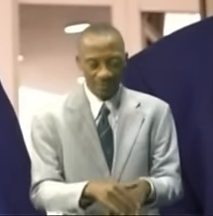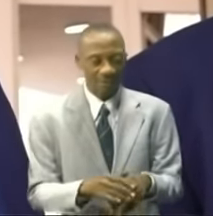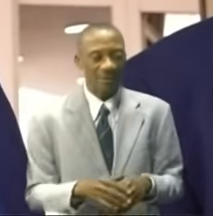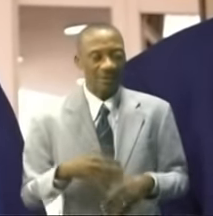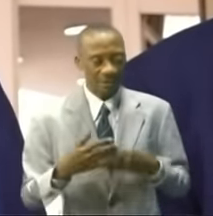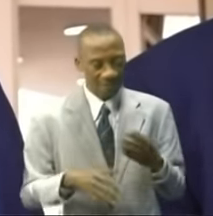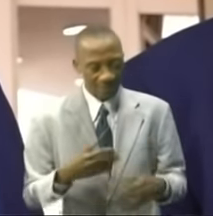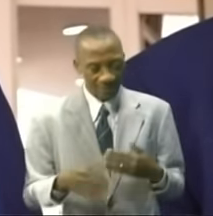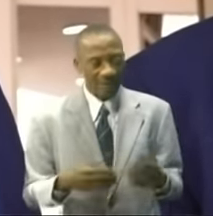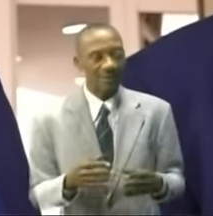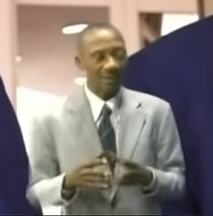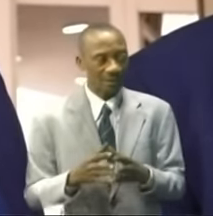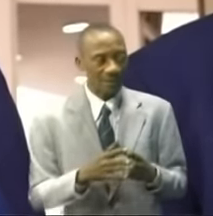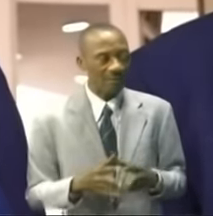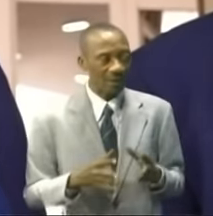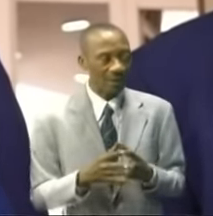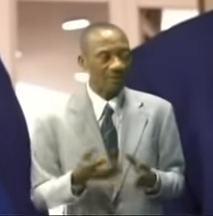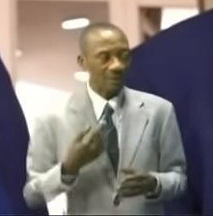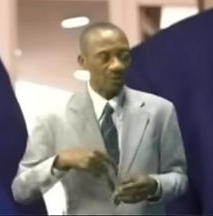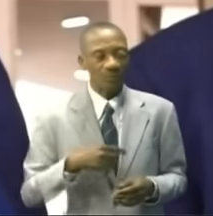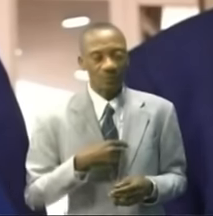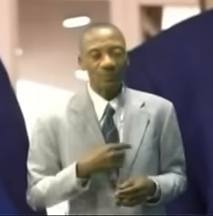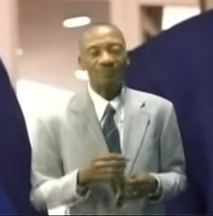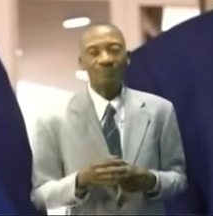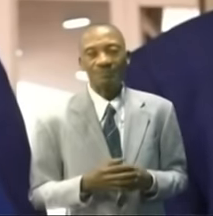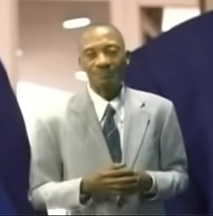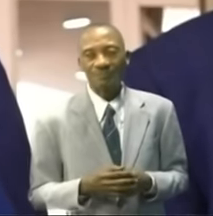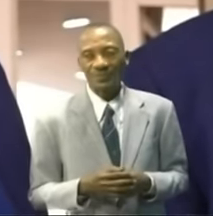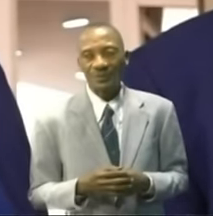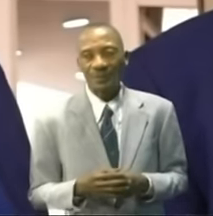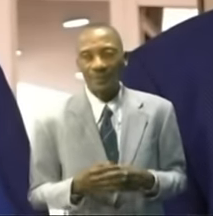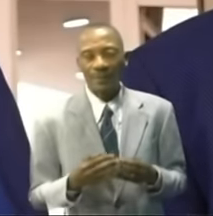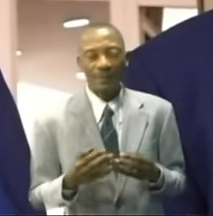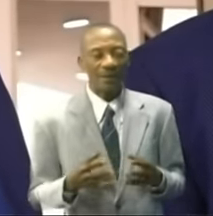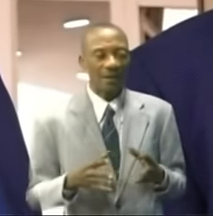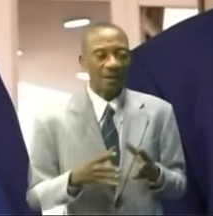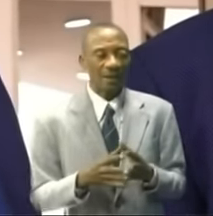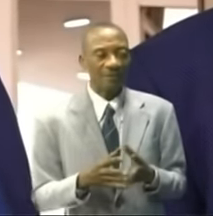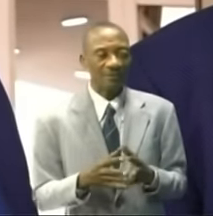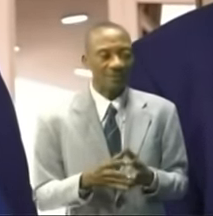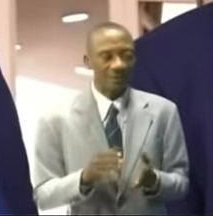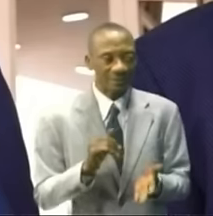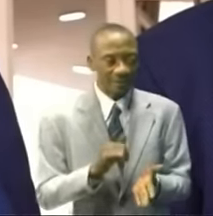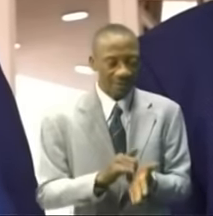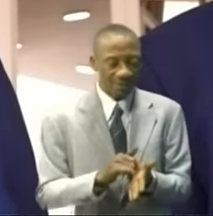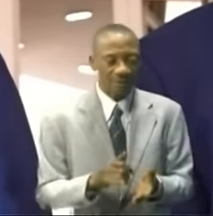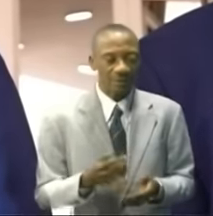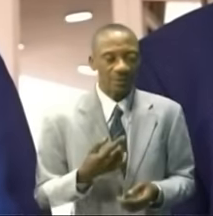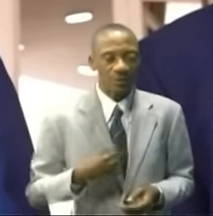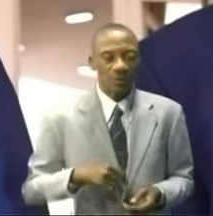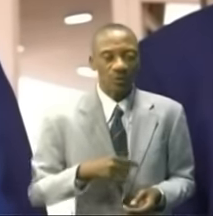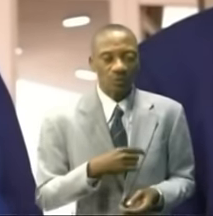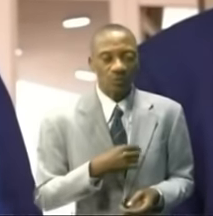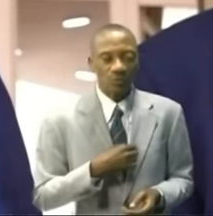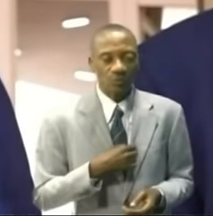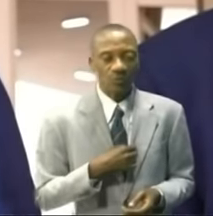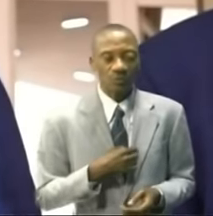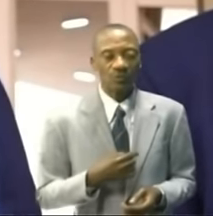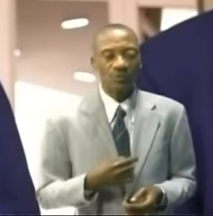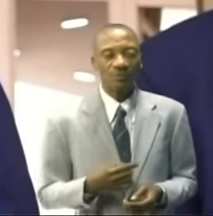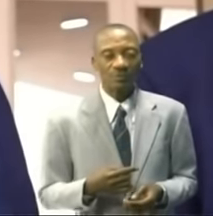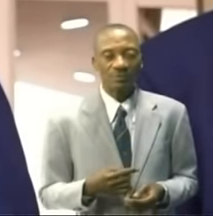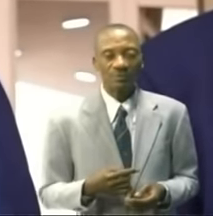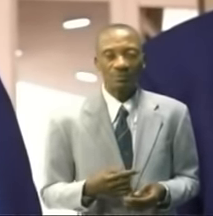pour appuyer la lutte. De notre côté, nous amenons les vaccins, nous amenons l'appui nécessaire